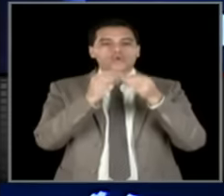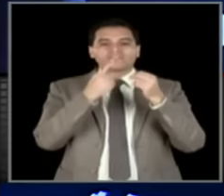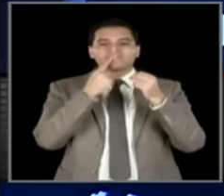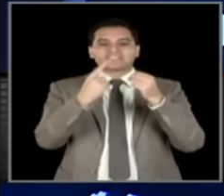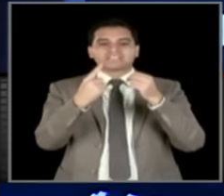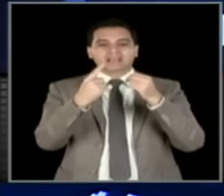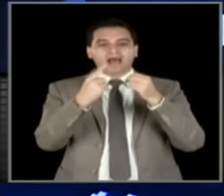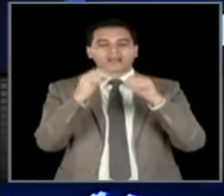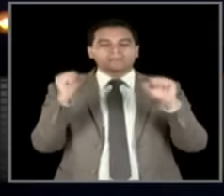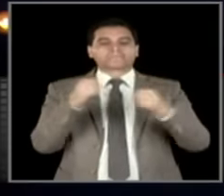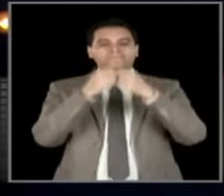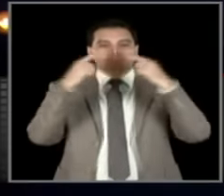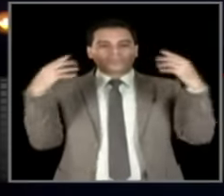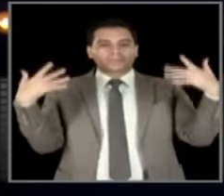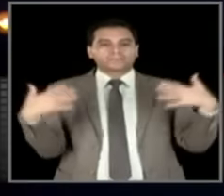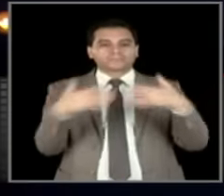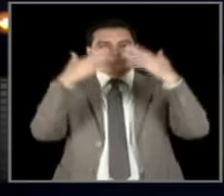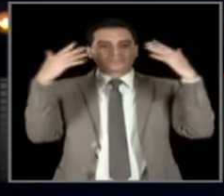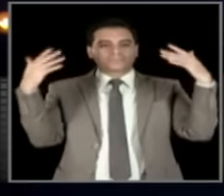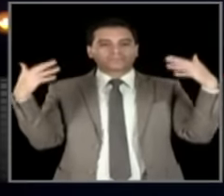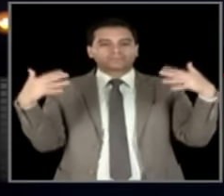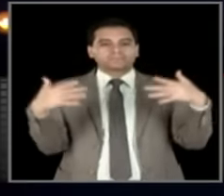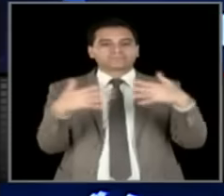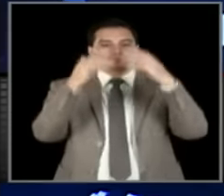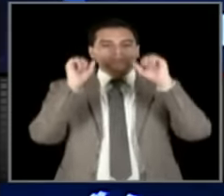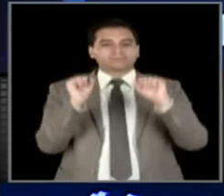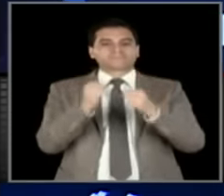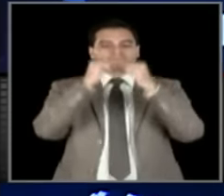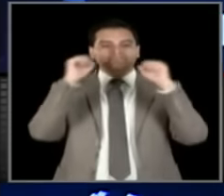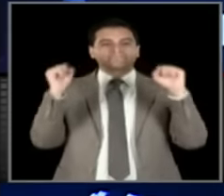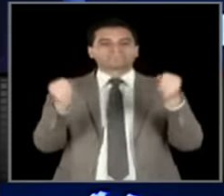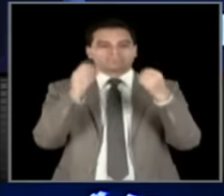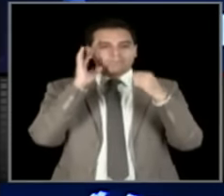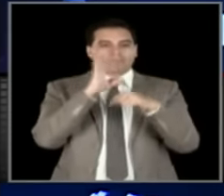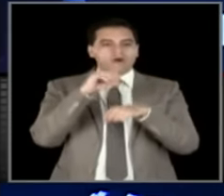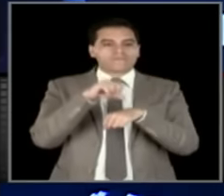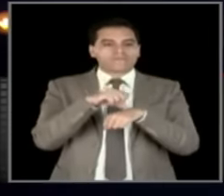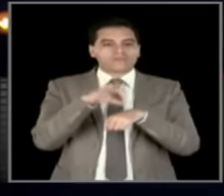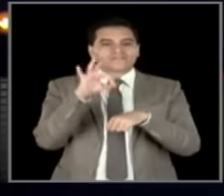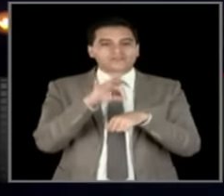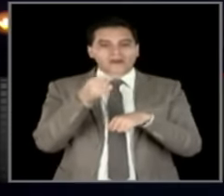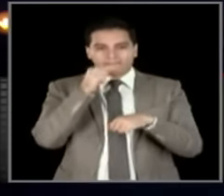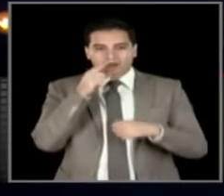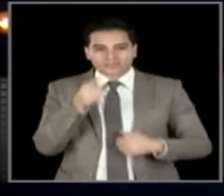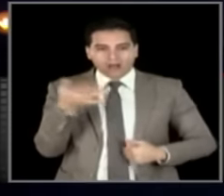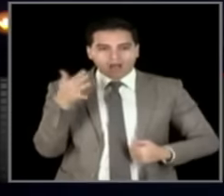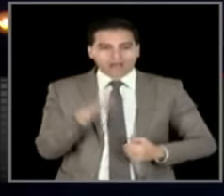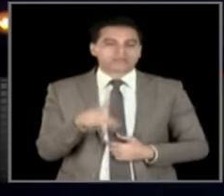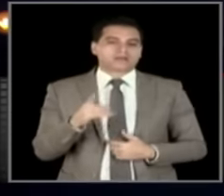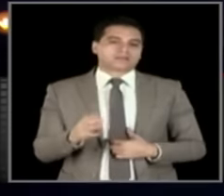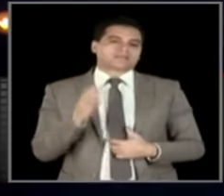سنة بيجدد 10% من طبقة الأوزون. عزة سيد إجابتك. البرازيل.